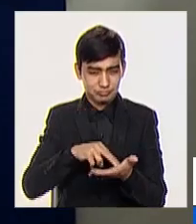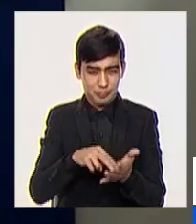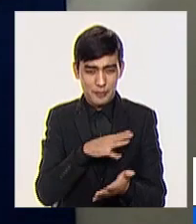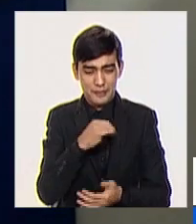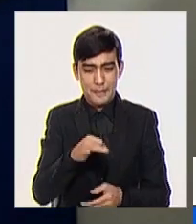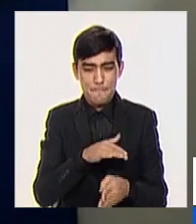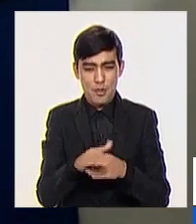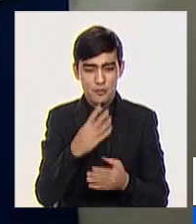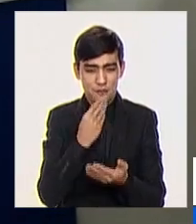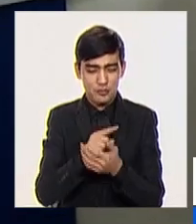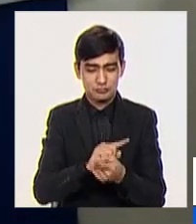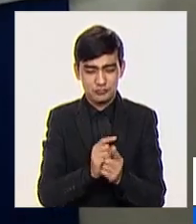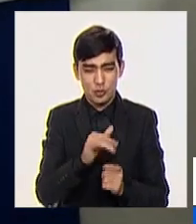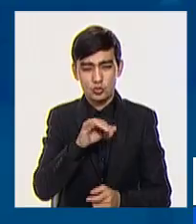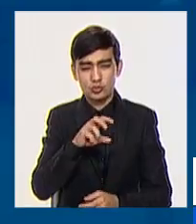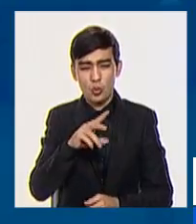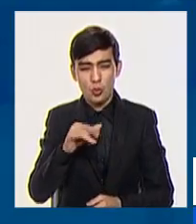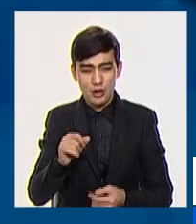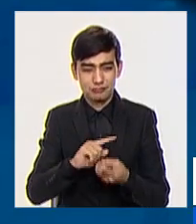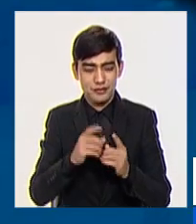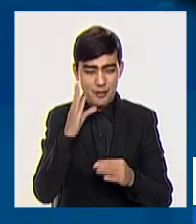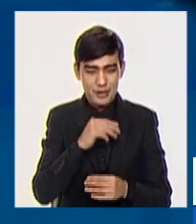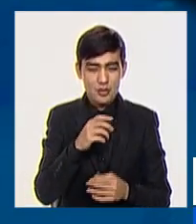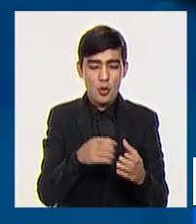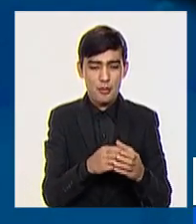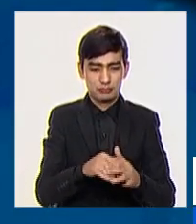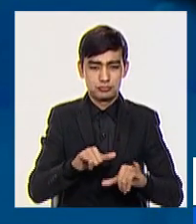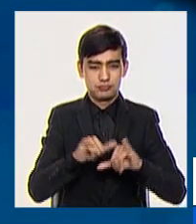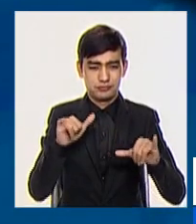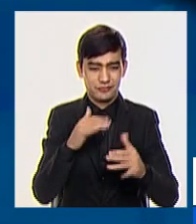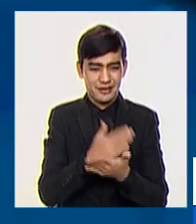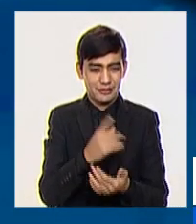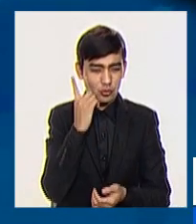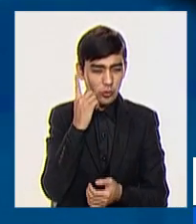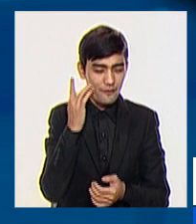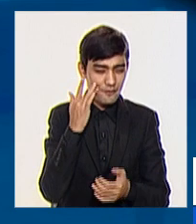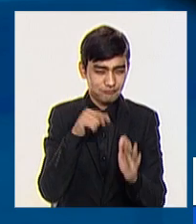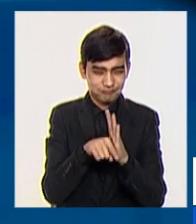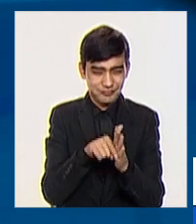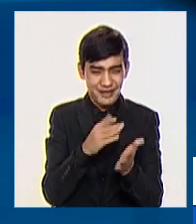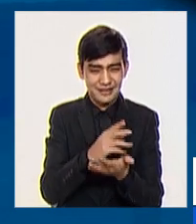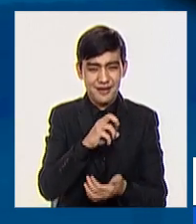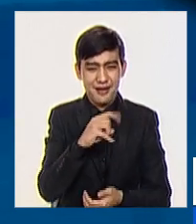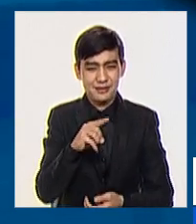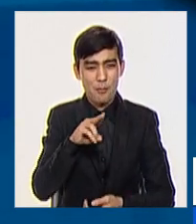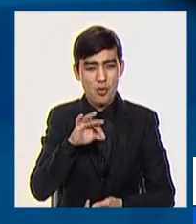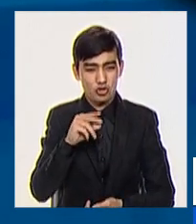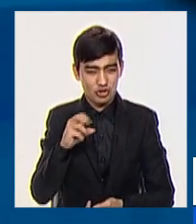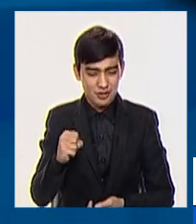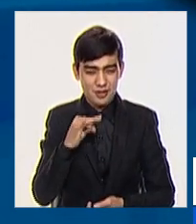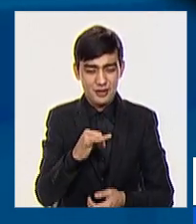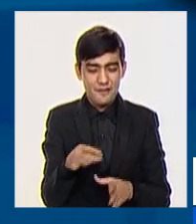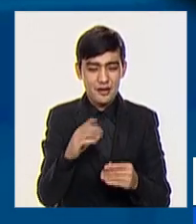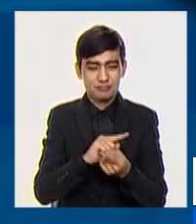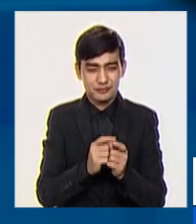почти полную трансформацию услуг. В компании отмечают рост клиентов, пользующихся мобильным приложением «Казпочта». После завершения